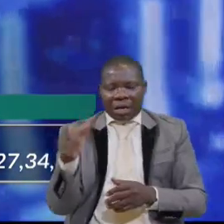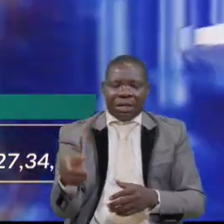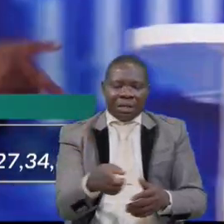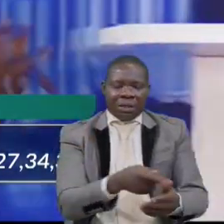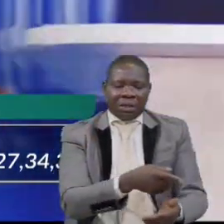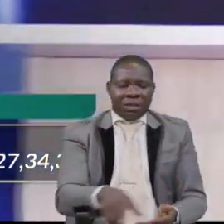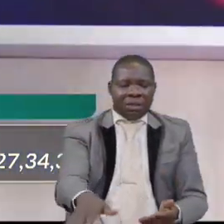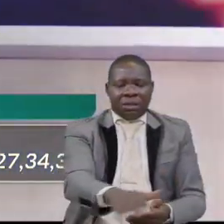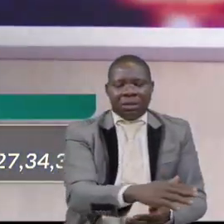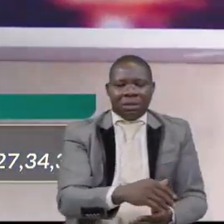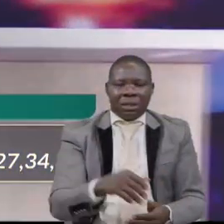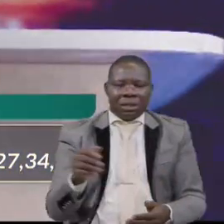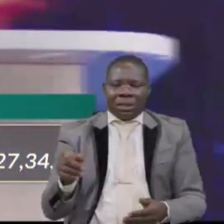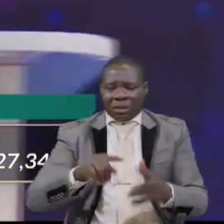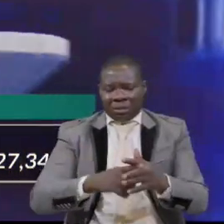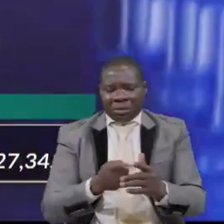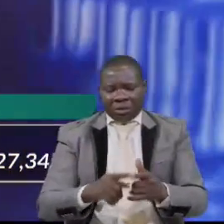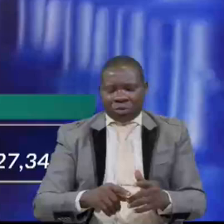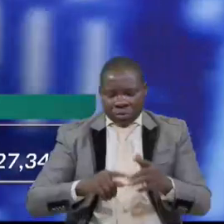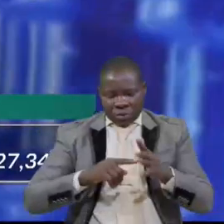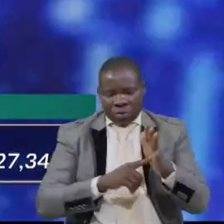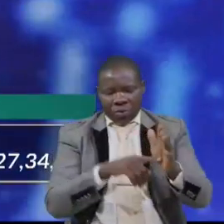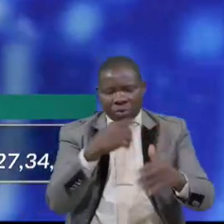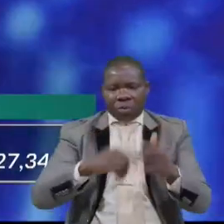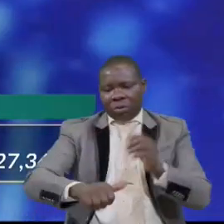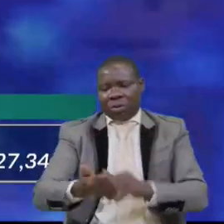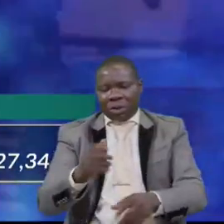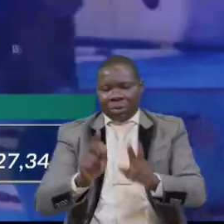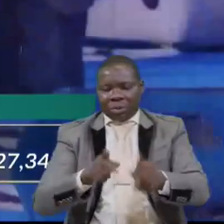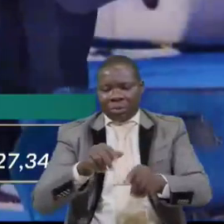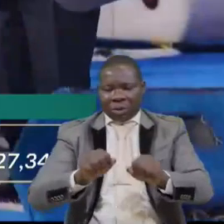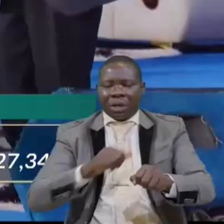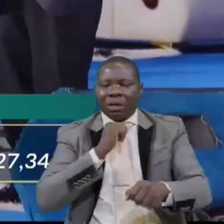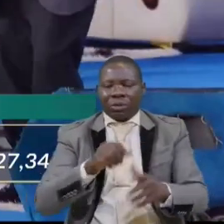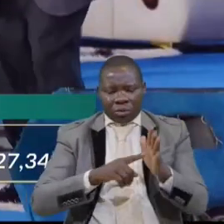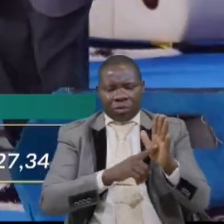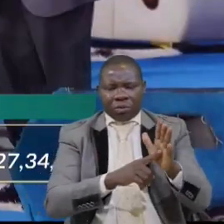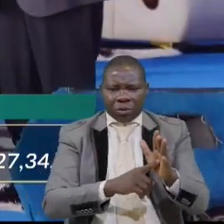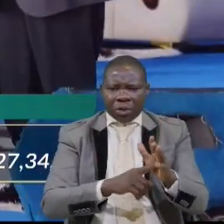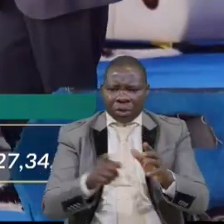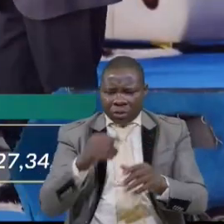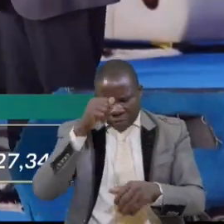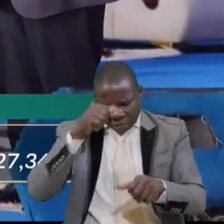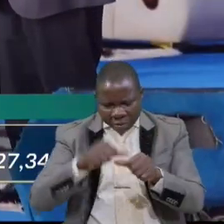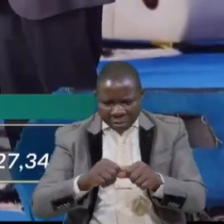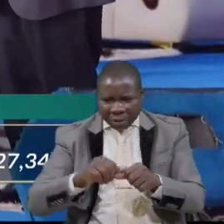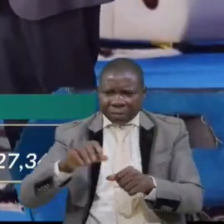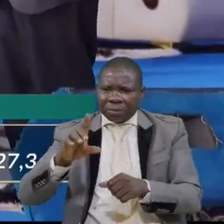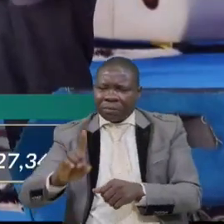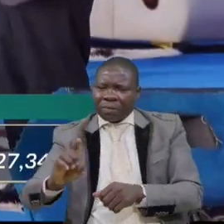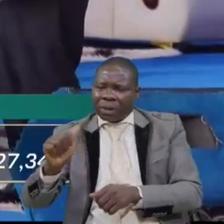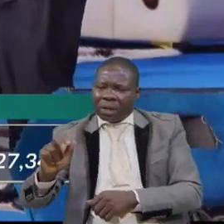révélé rappelez-vous Daniel chadraak Méchak et